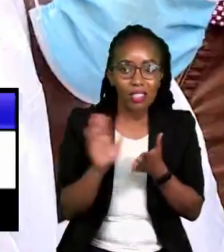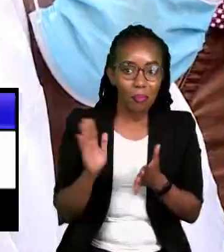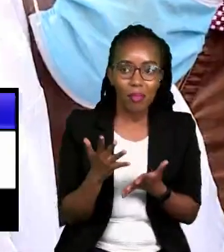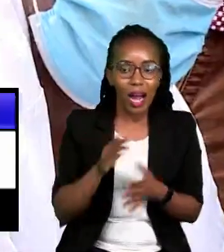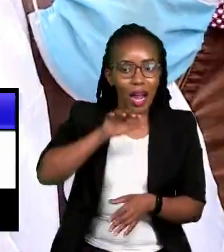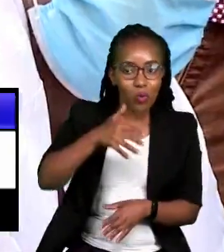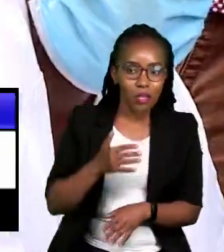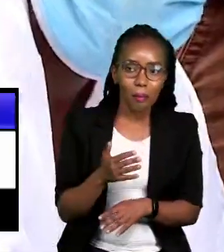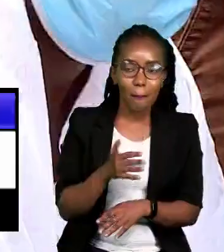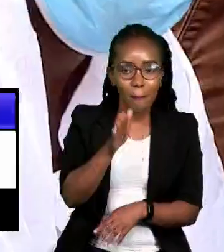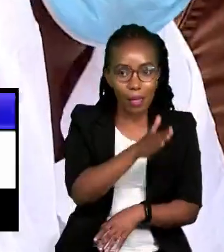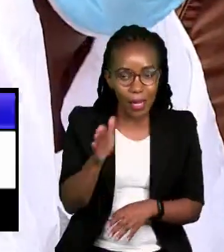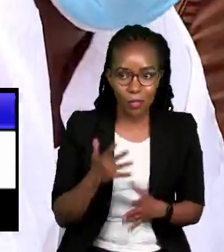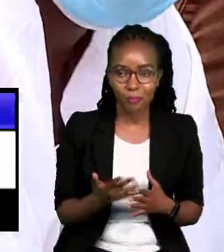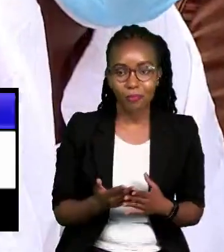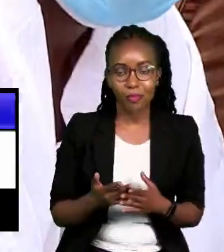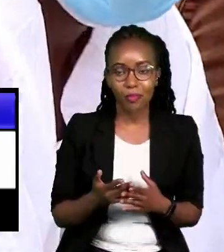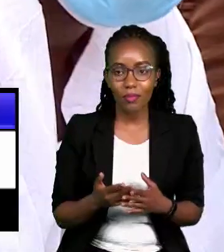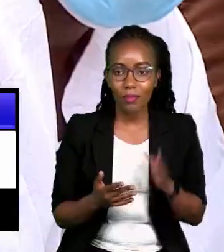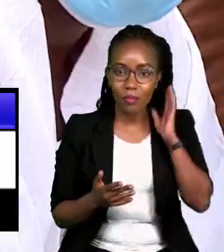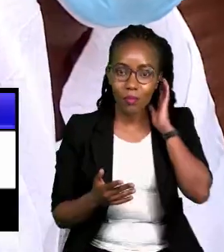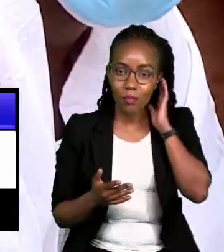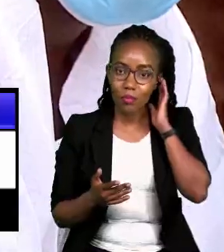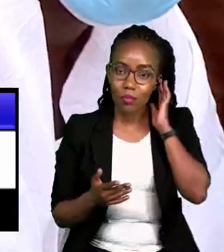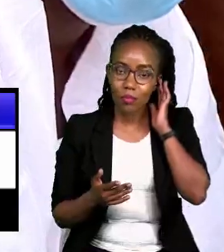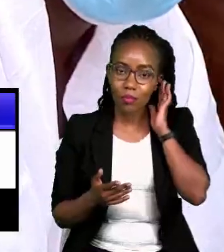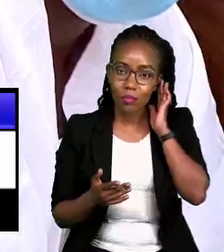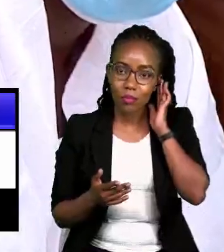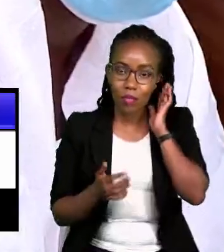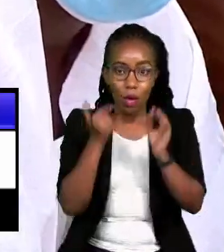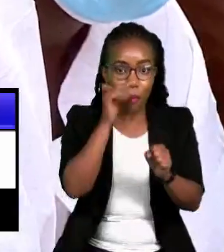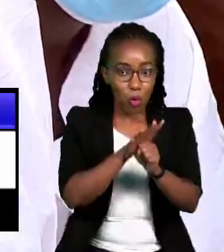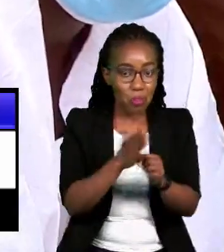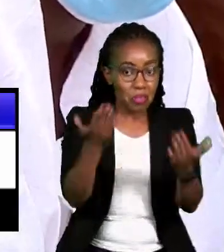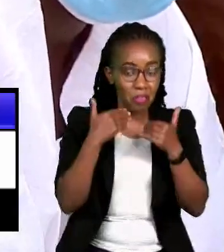ya kikaunti. Zile ahadi wanazojaribu kutupatia sasa hivi